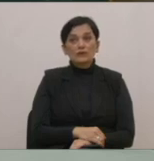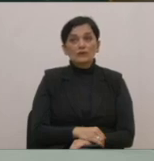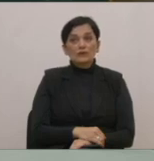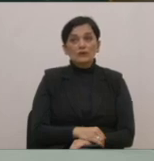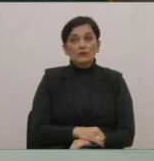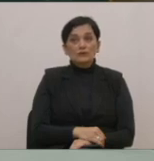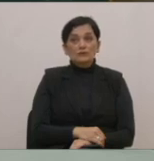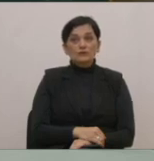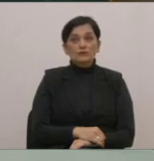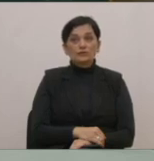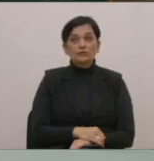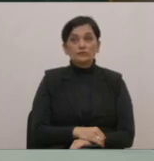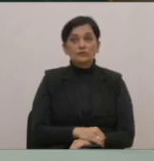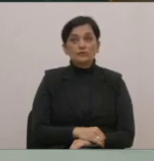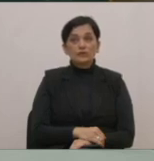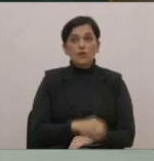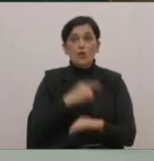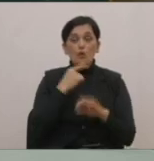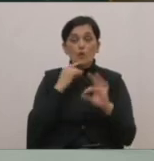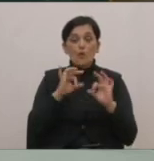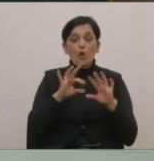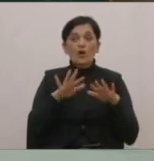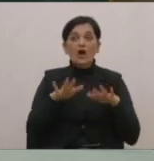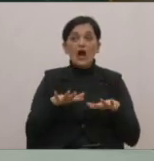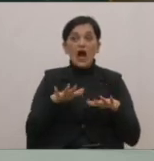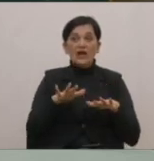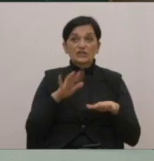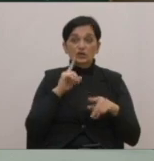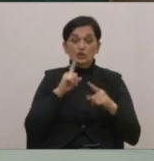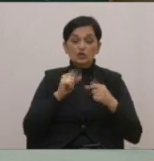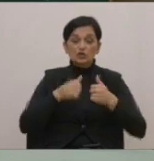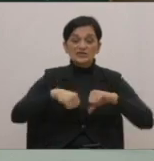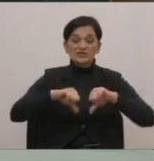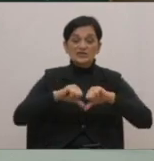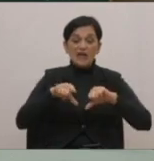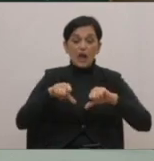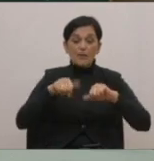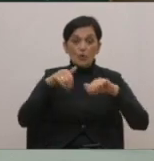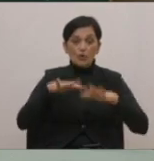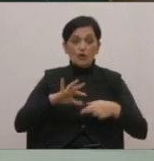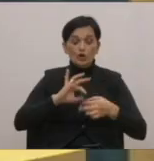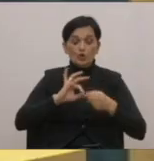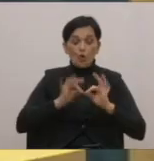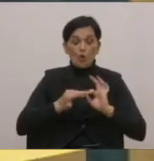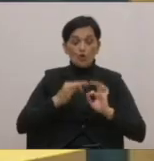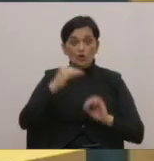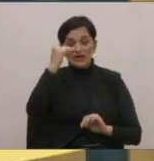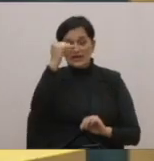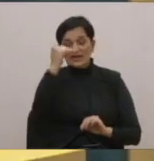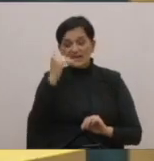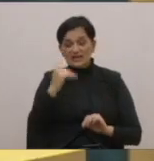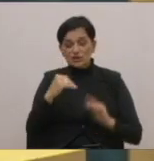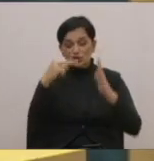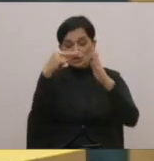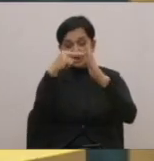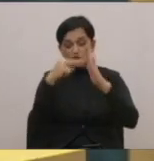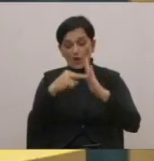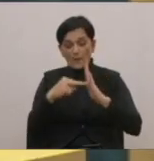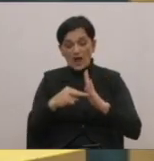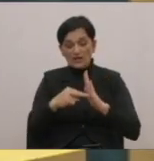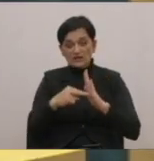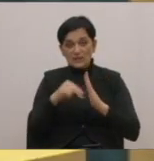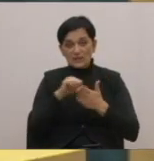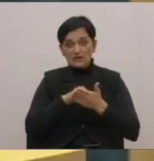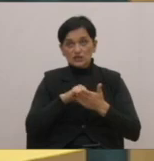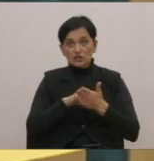ესე იგი, მოგეხსენებათ რომ ადგილობრივი საბჭოები გადაწყვეტილებას იღებენ კონკრეტული კრიტერიუმების შეფასების საფუძველზე. მათ შორის აქ